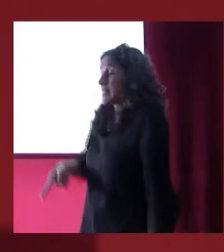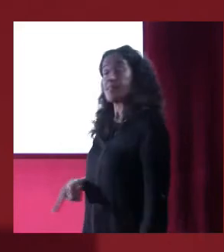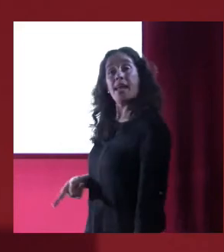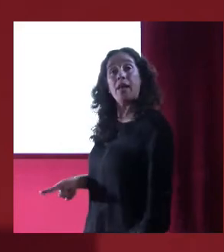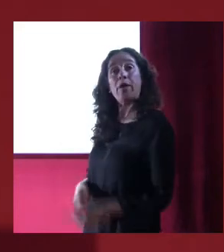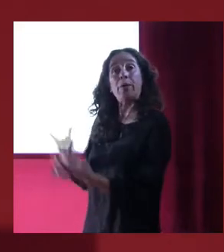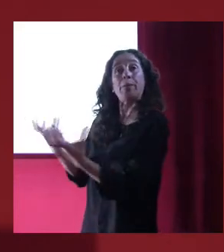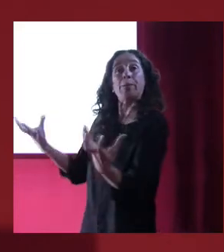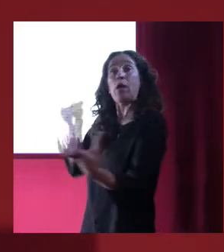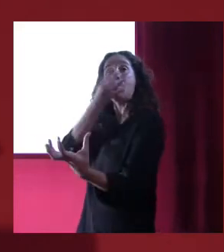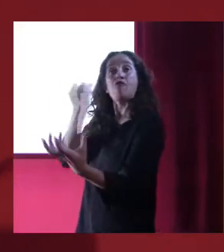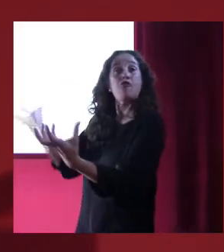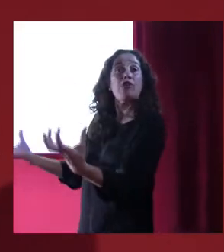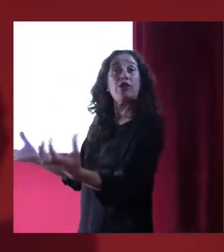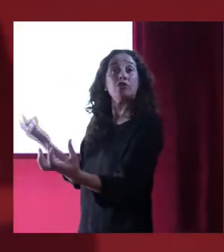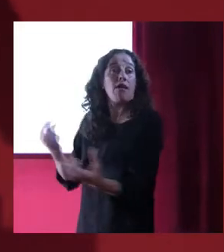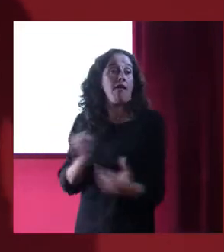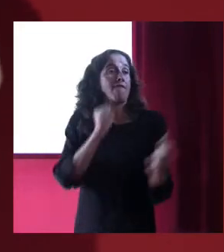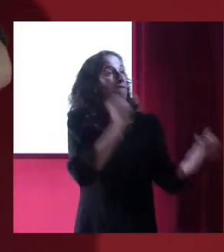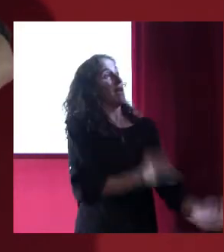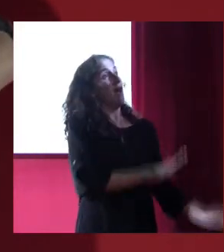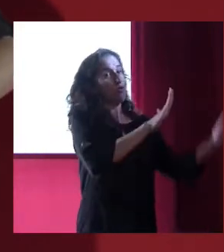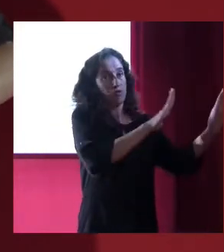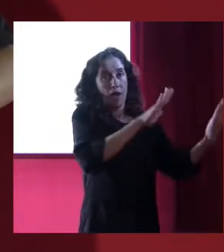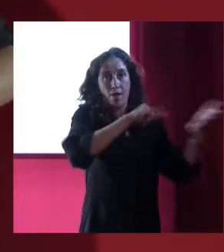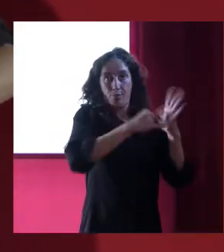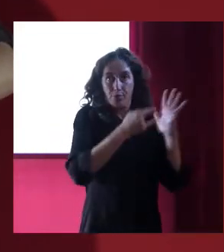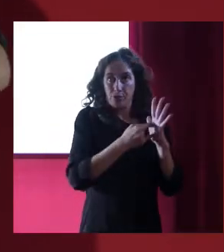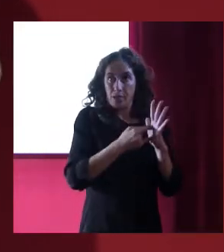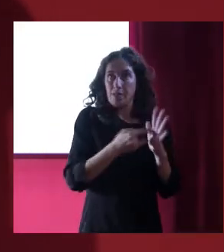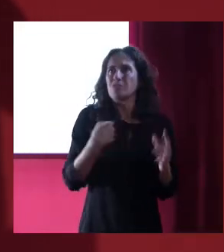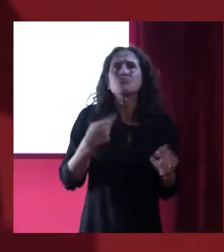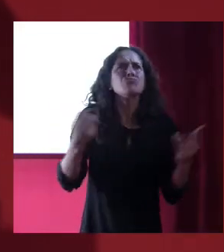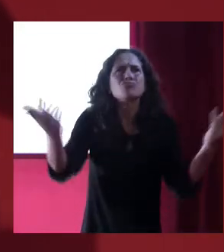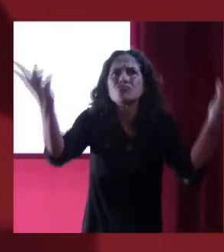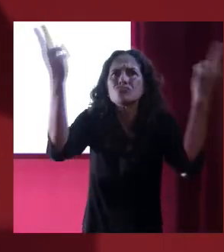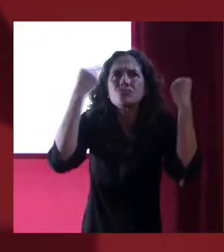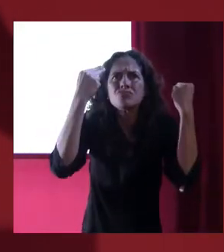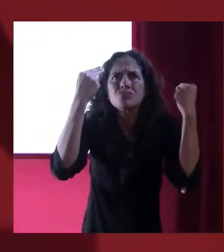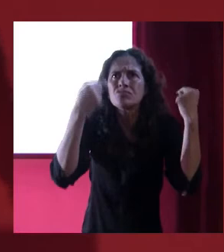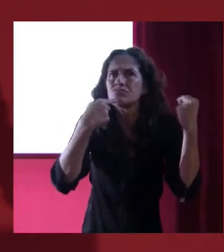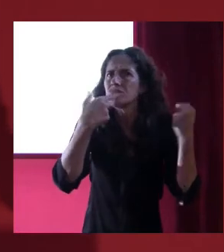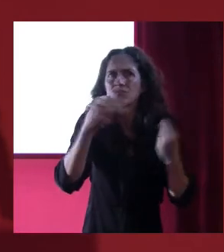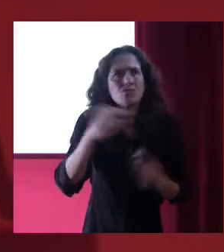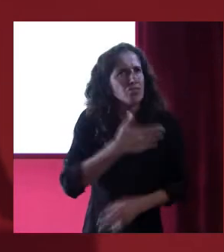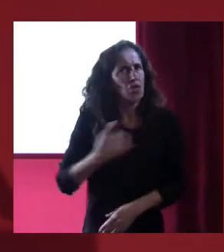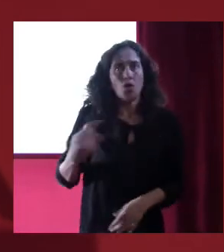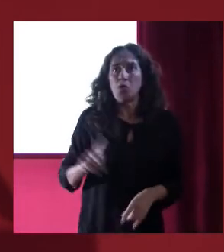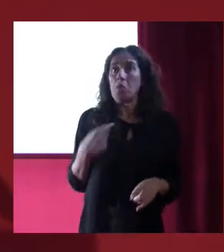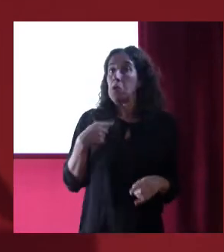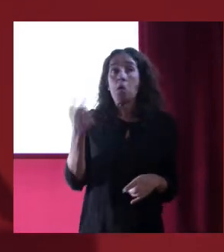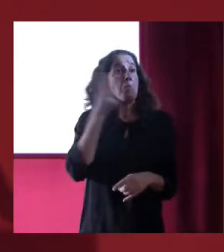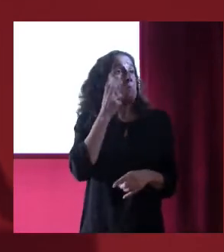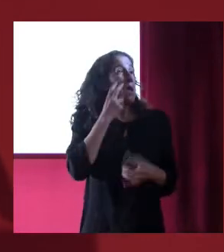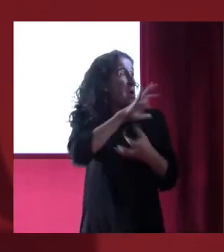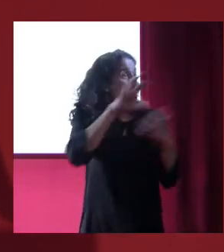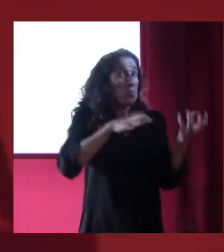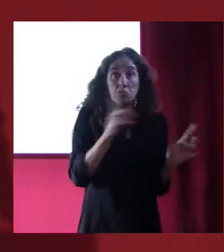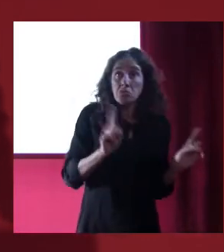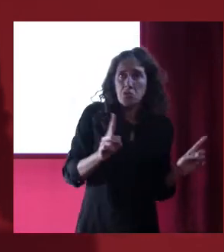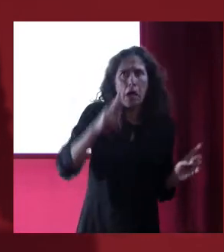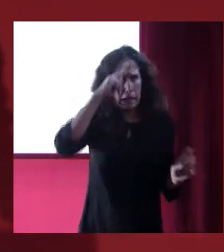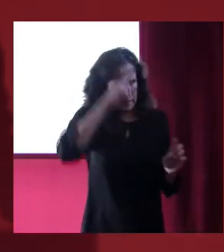posar jardineres que afrontar un projecte com aquest. Doncs bé, jo no hi vull renunciar. A mi no em fa por la complexitat, respecte